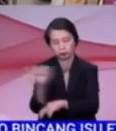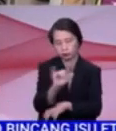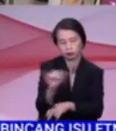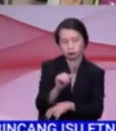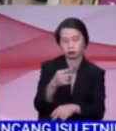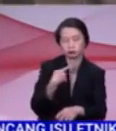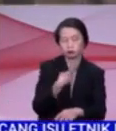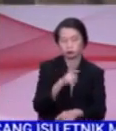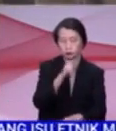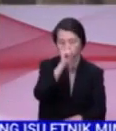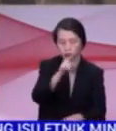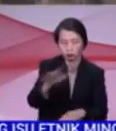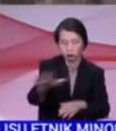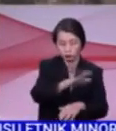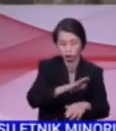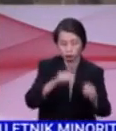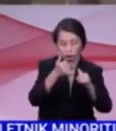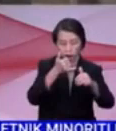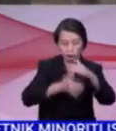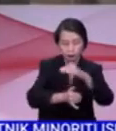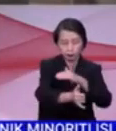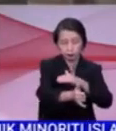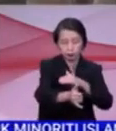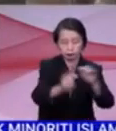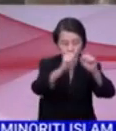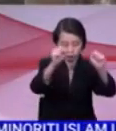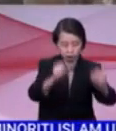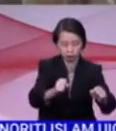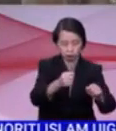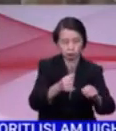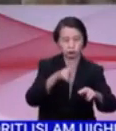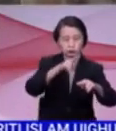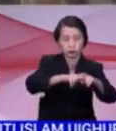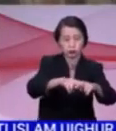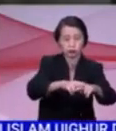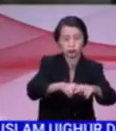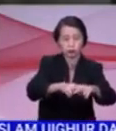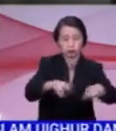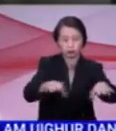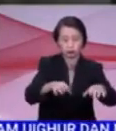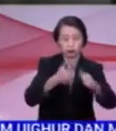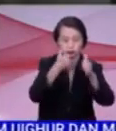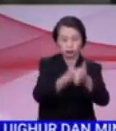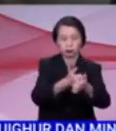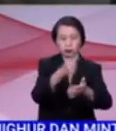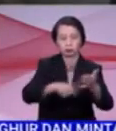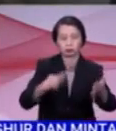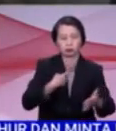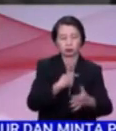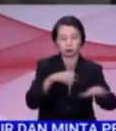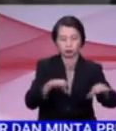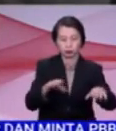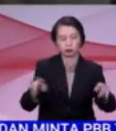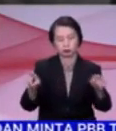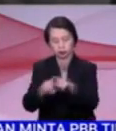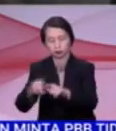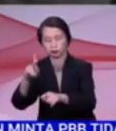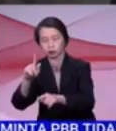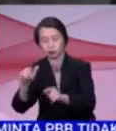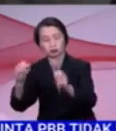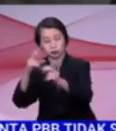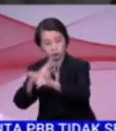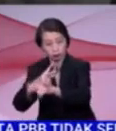pastikan bahawa semua pintu-pintu masuk ke stesen untuk menaiki train dilaksanakan mengikut apa yang kita buat seperti di KL Central, di